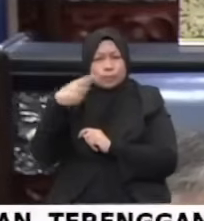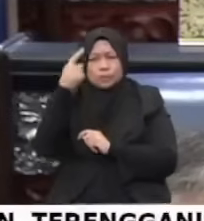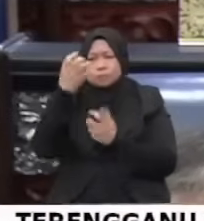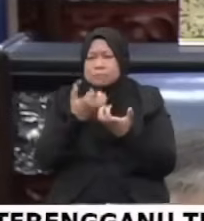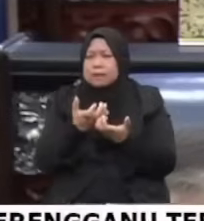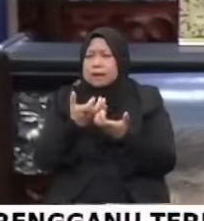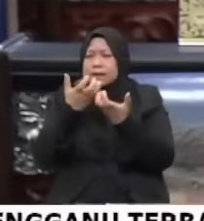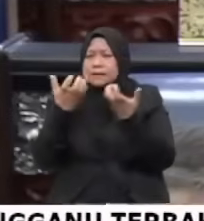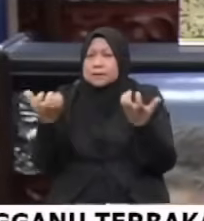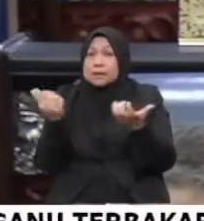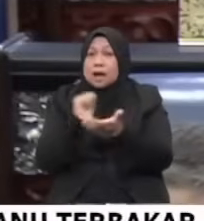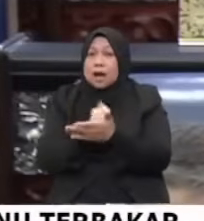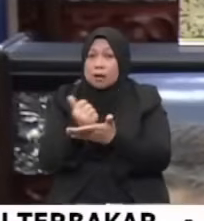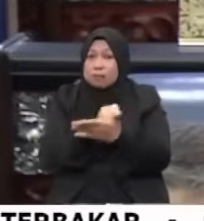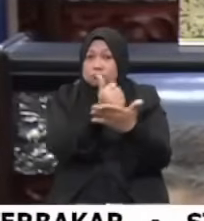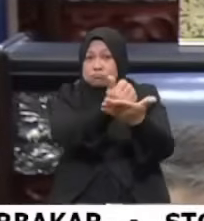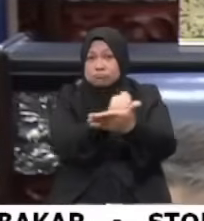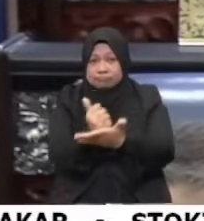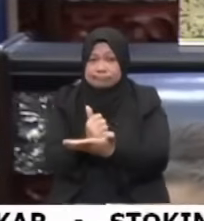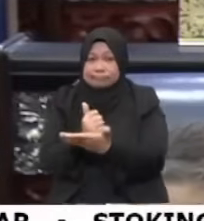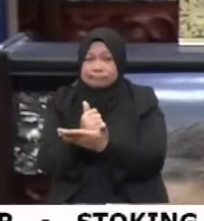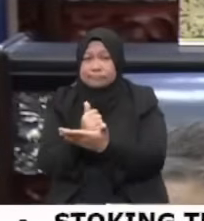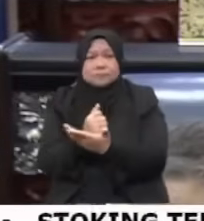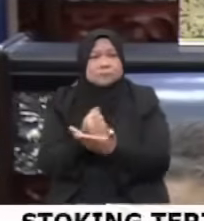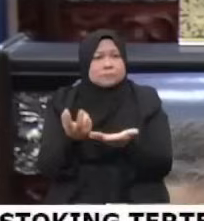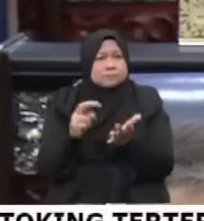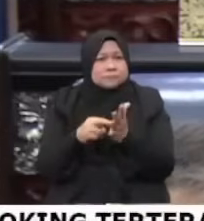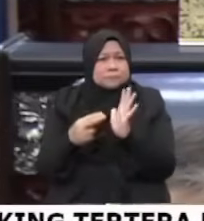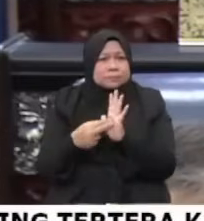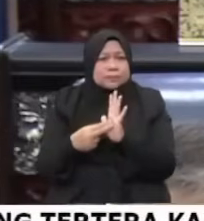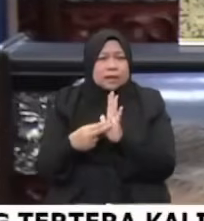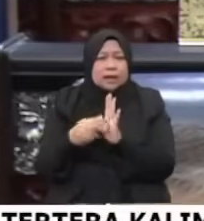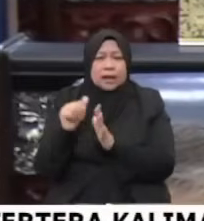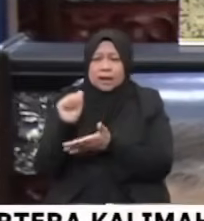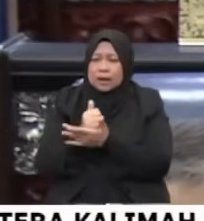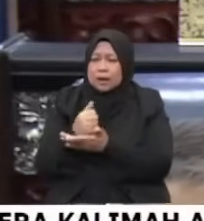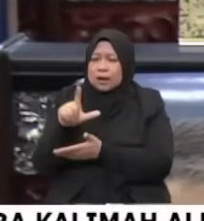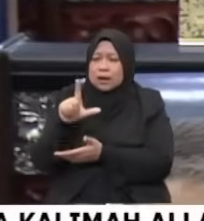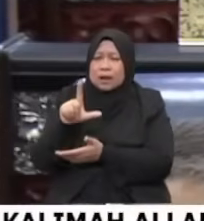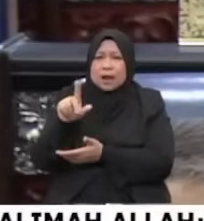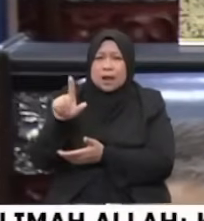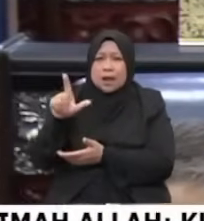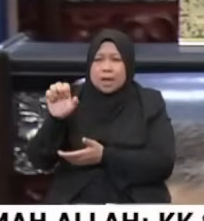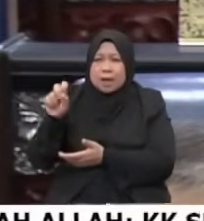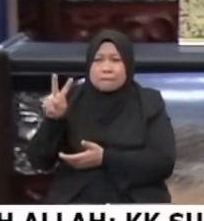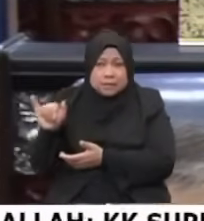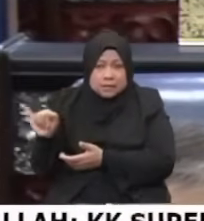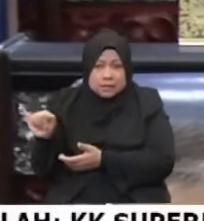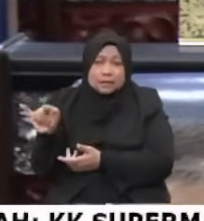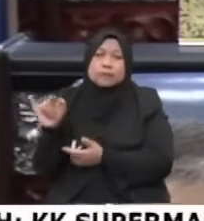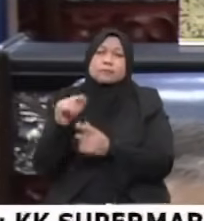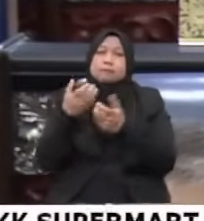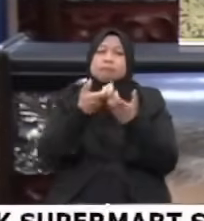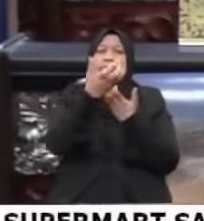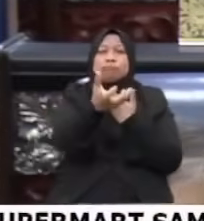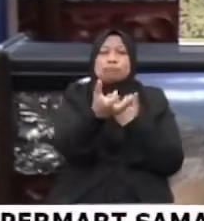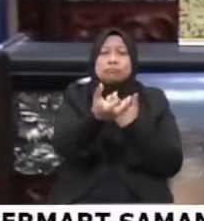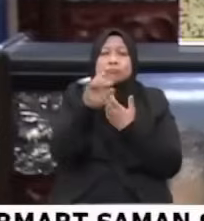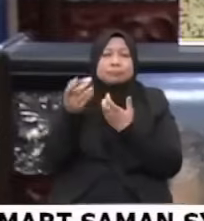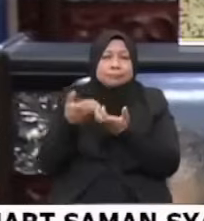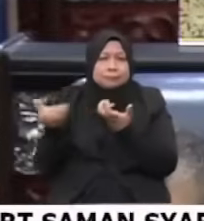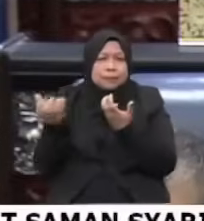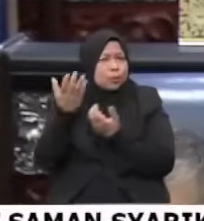mengasingkan akaun-akaun ee di mana akaun Levi mengambil Levi diasingkan daripada akaun-akaun lain